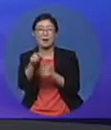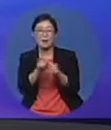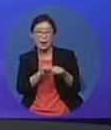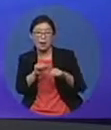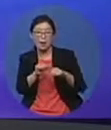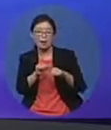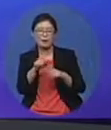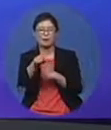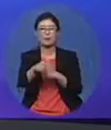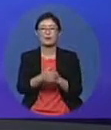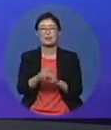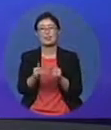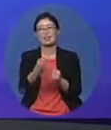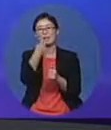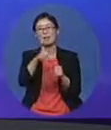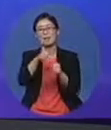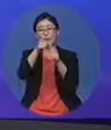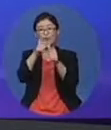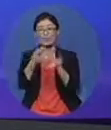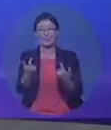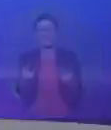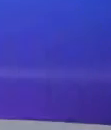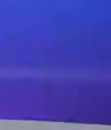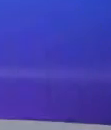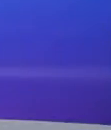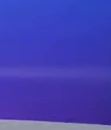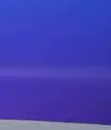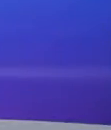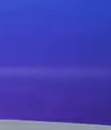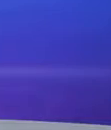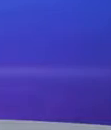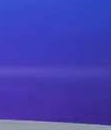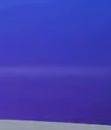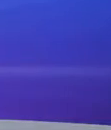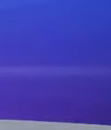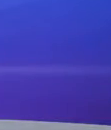누군가에게는 생명을 구하는 시간이 될 수 있습니다. 행복한